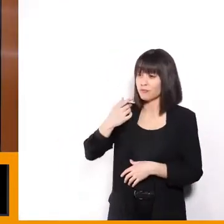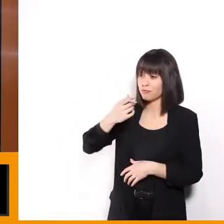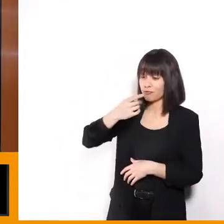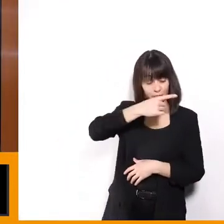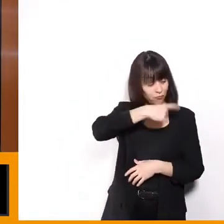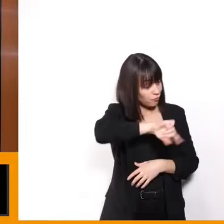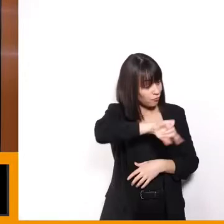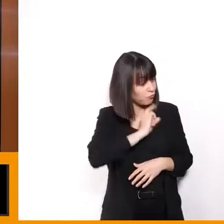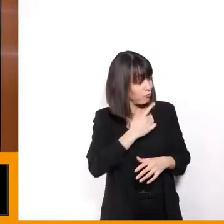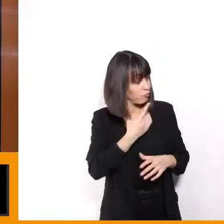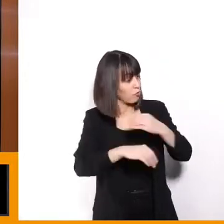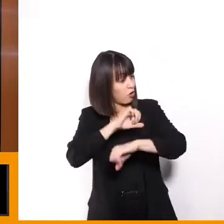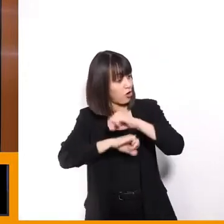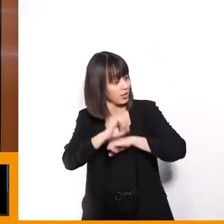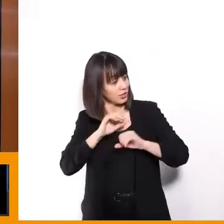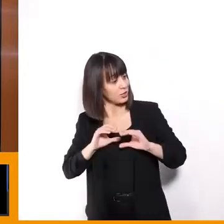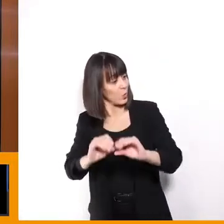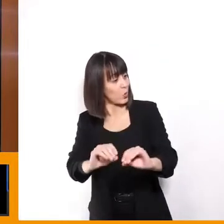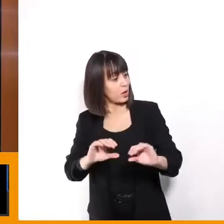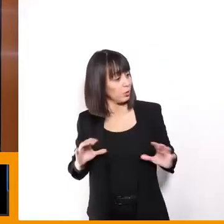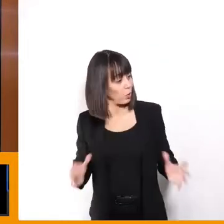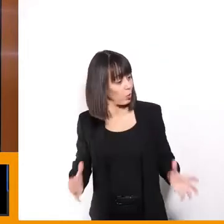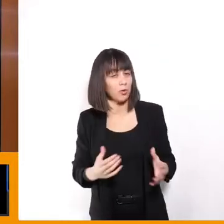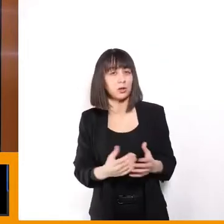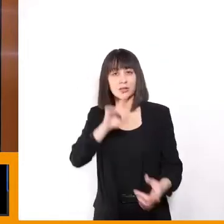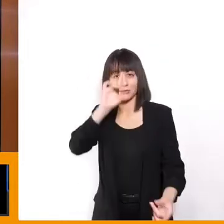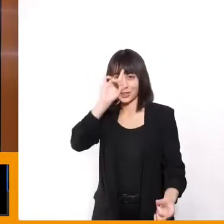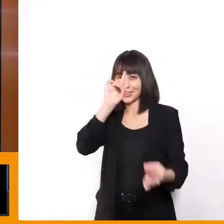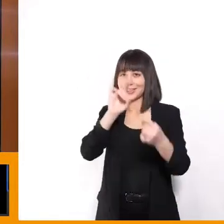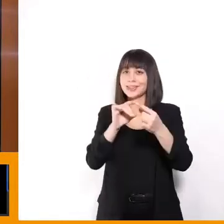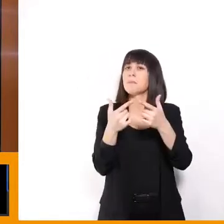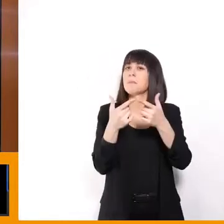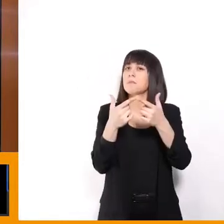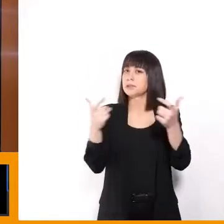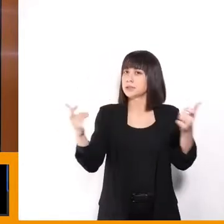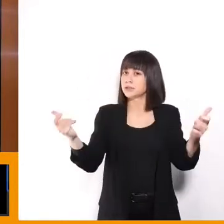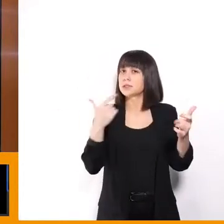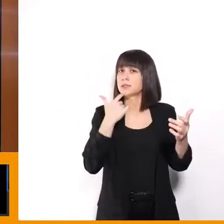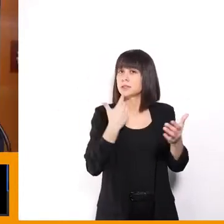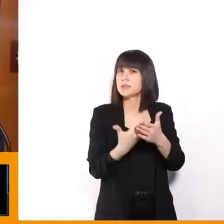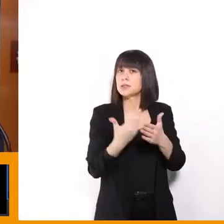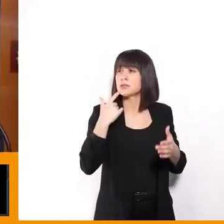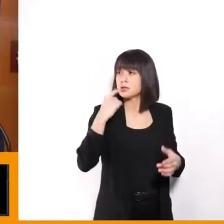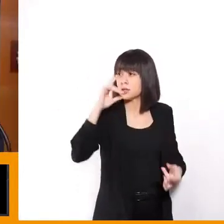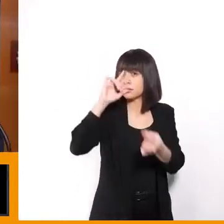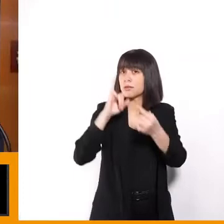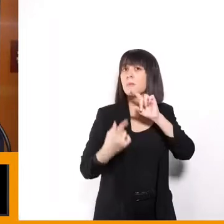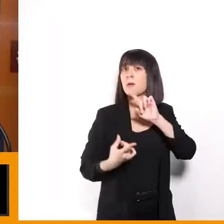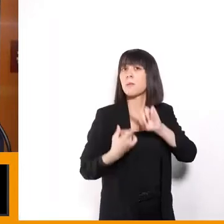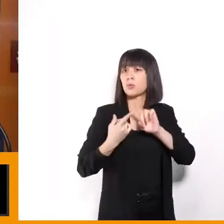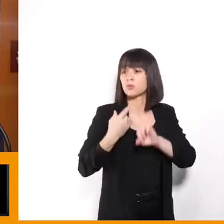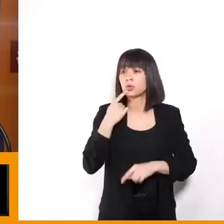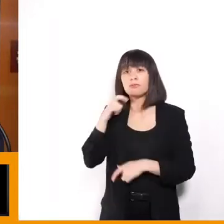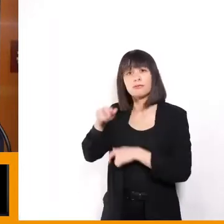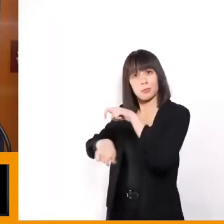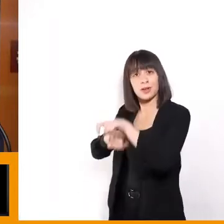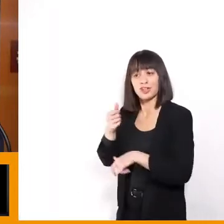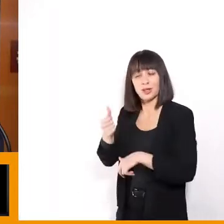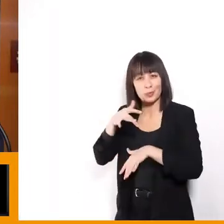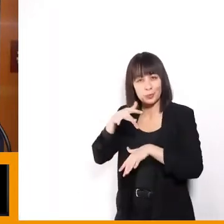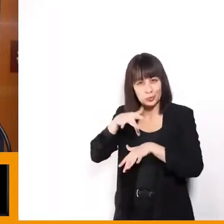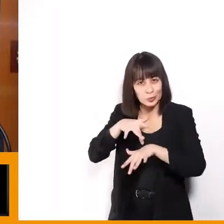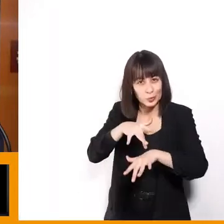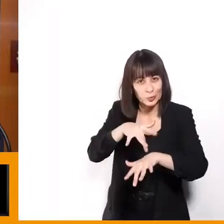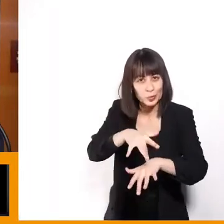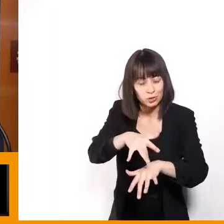de la diversité, c'est effectivement, enfin, qui est un vrai sujet naturellement et que vivent les personnes directement. C'est finalement